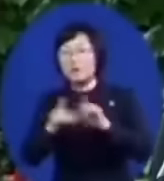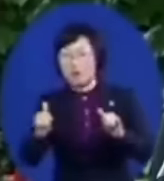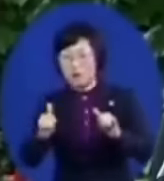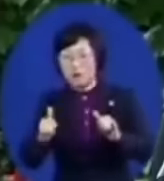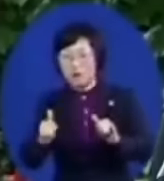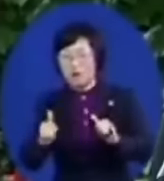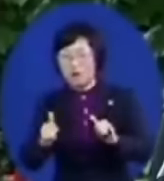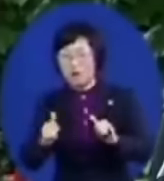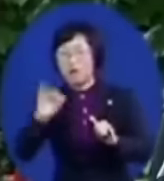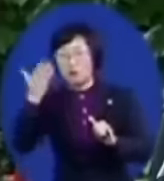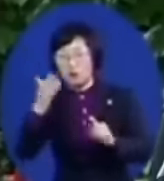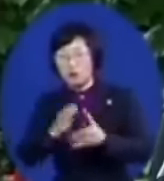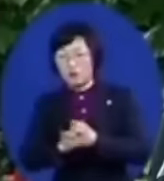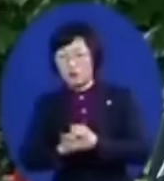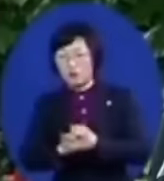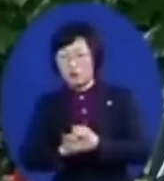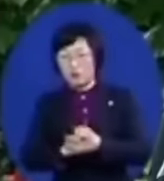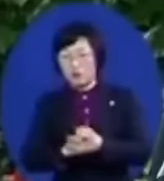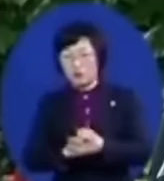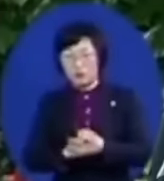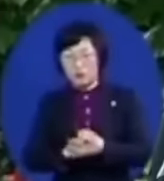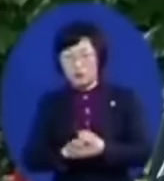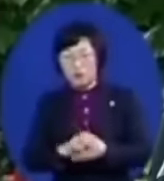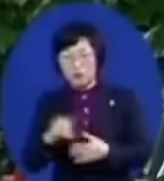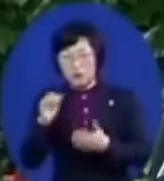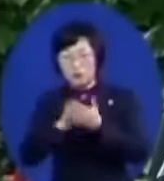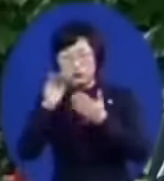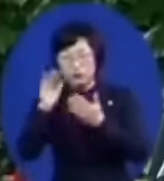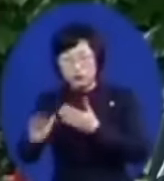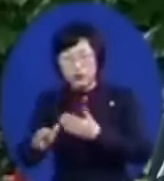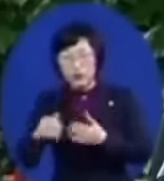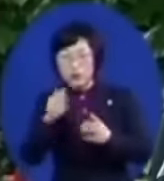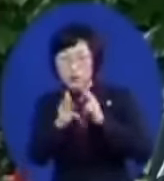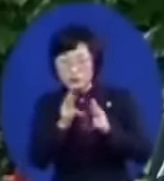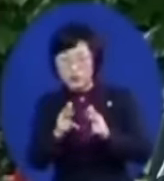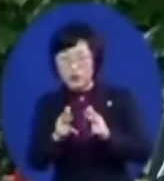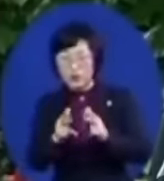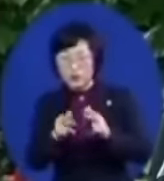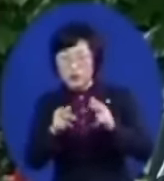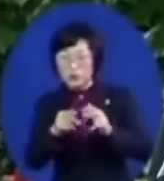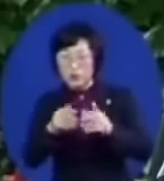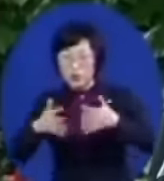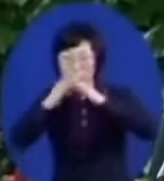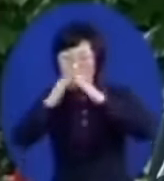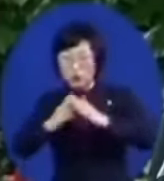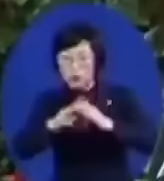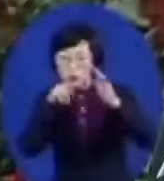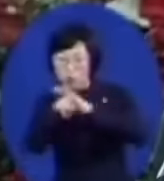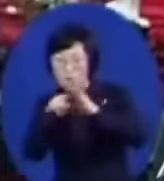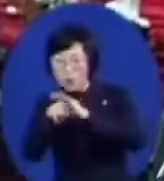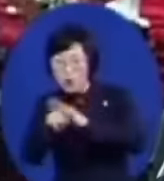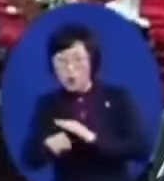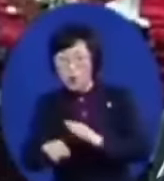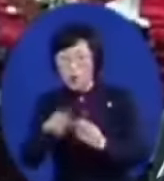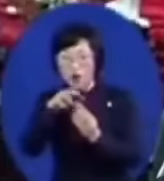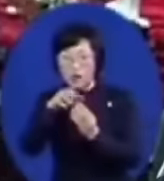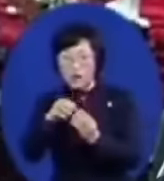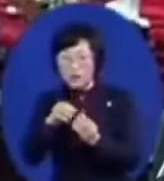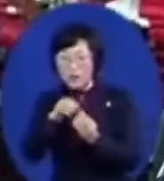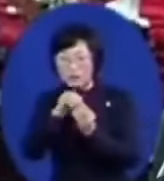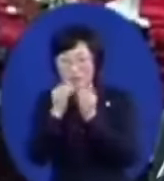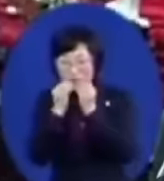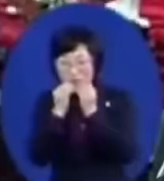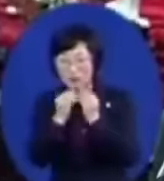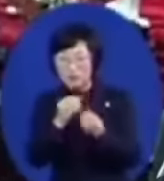그는 여름에는 얼음을 팔아서 돈을 벌고 그 후에 공장이나 건설 노동자에게 커피와 샌드위치를 팔아서 새벽 많은